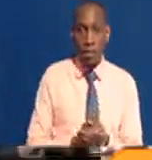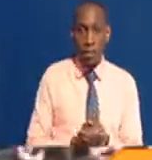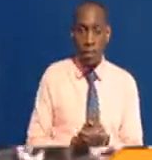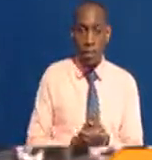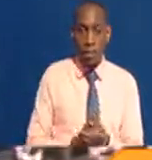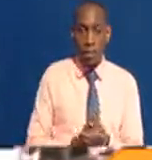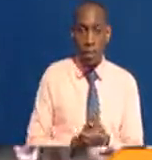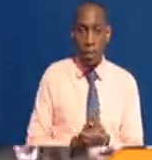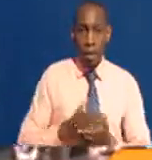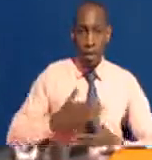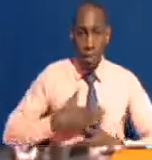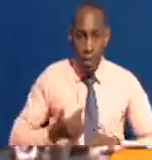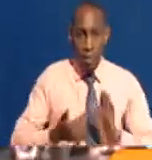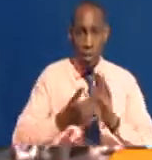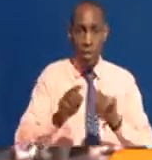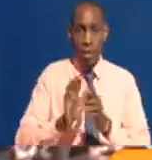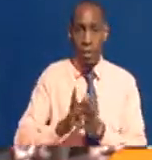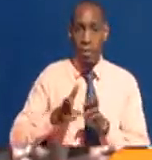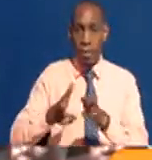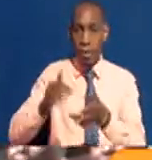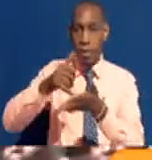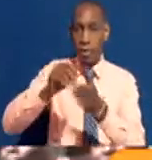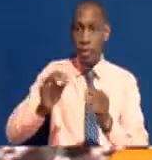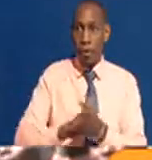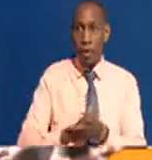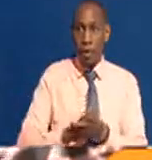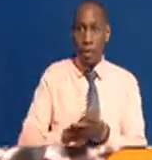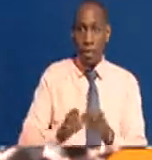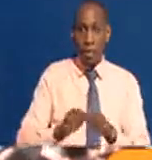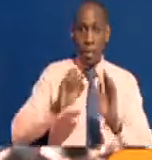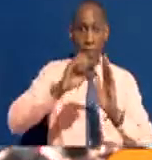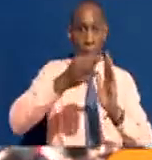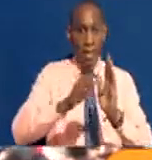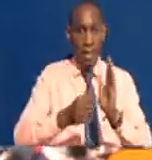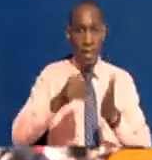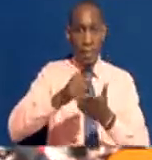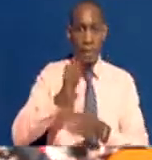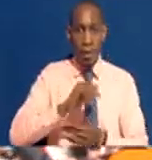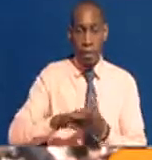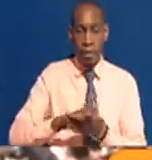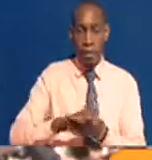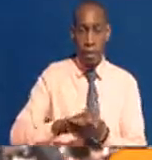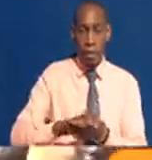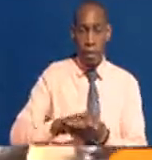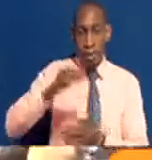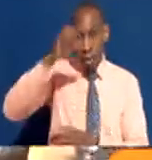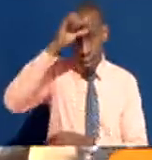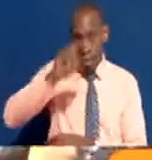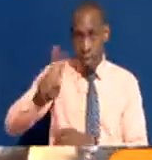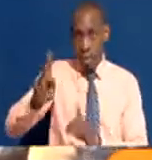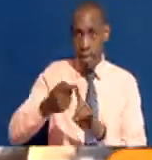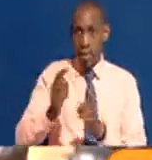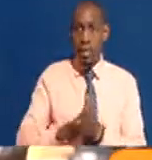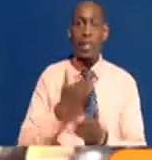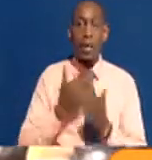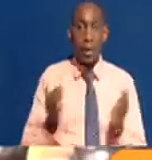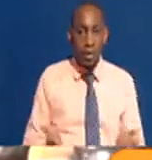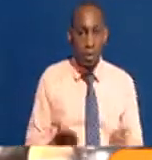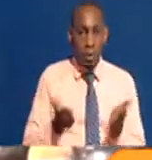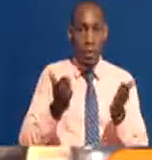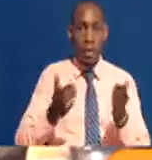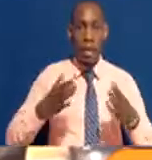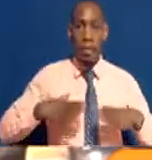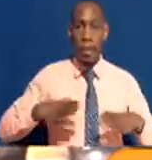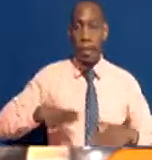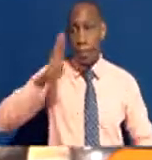ametaja na zingine amewacha nje siko katika orodha ya serikali ya Kenya Kwanza. I want to encourage the people